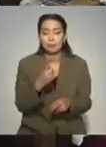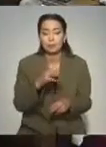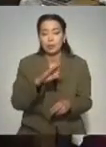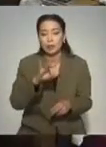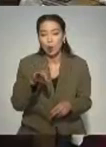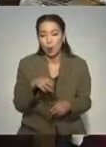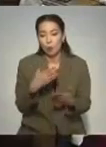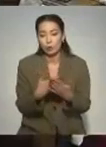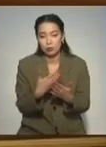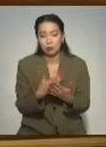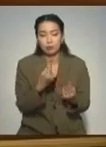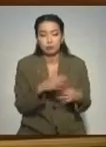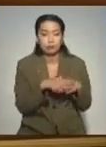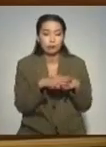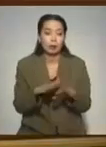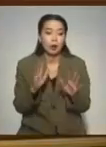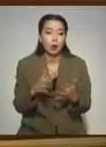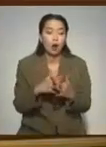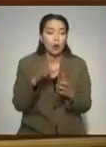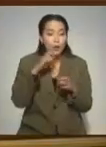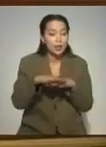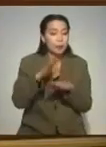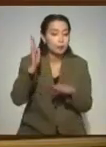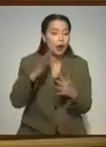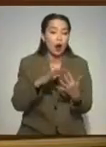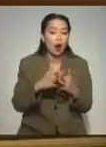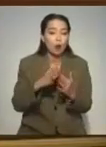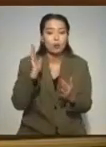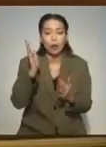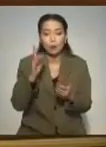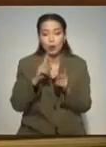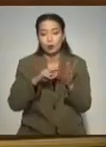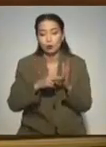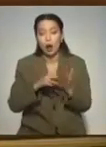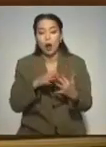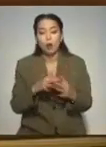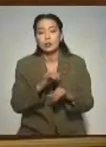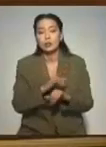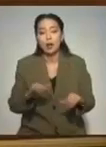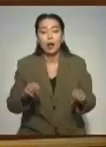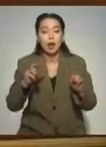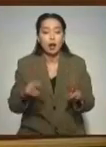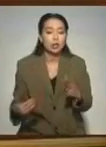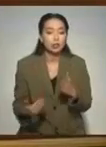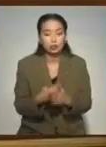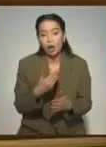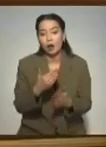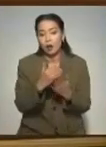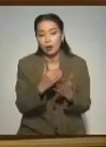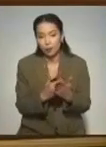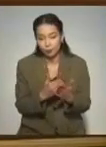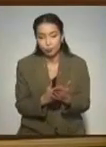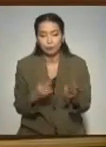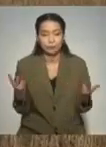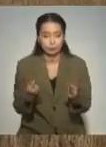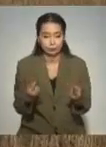бөлінеді. Ауыл ел бесігі, ауыл аманаты жобалары ауылды дамытуға арналған жаңа тұжырымдамаға арқау